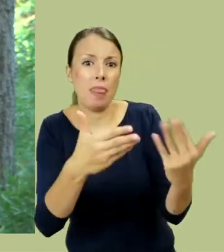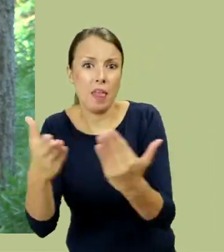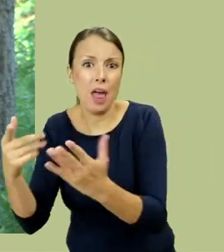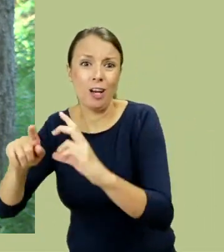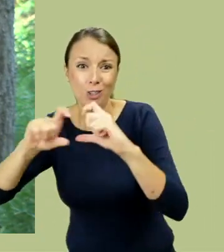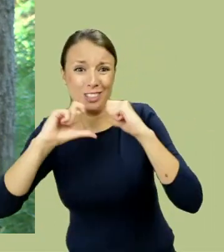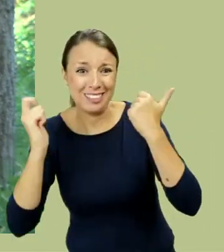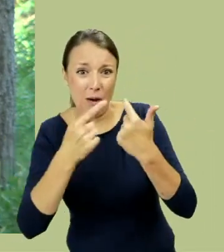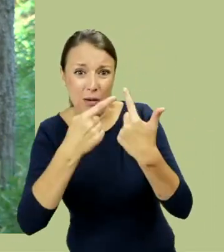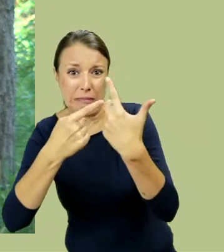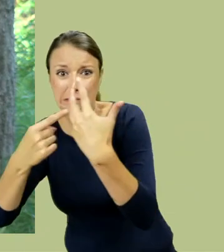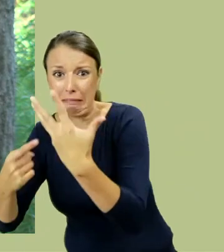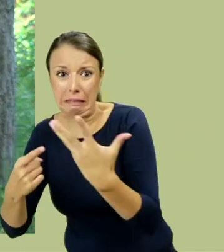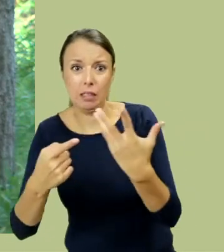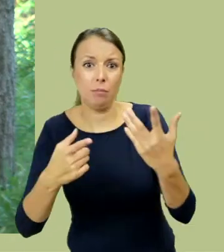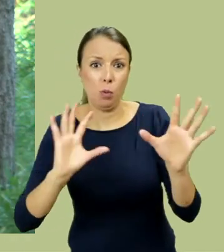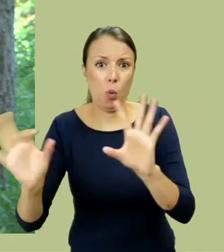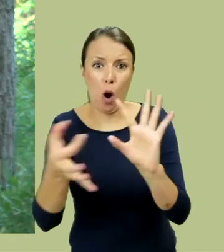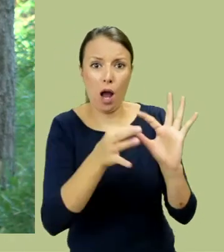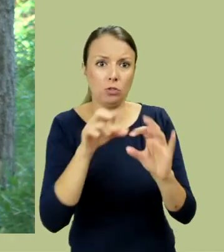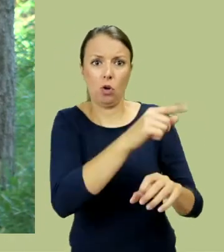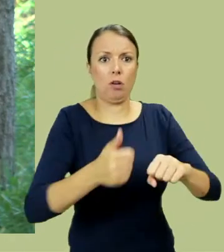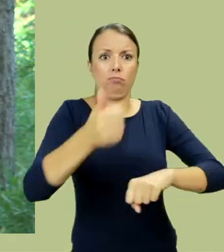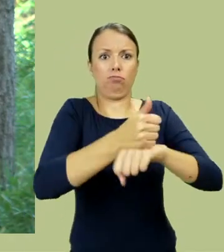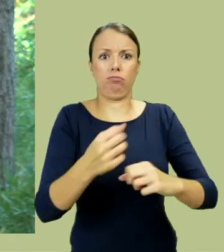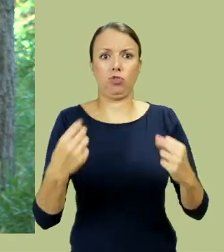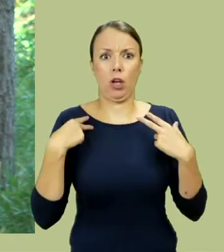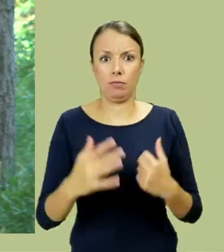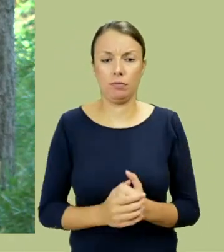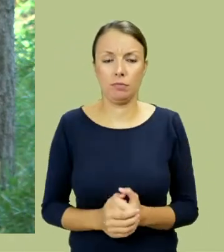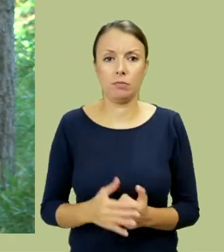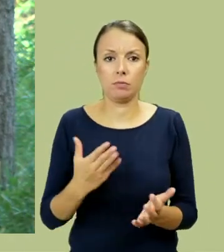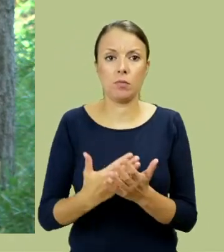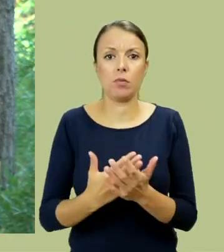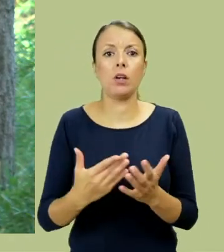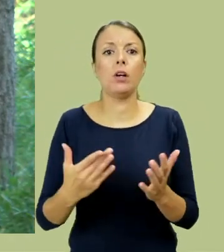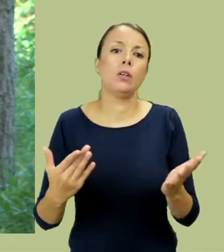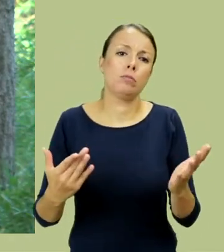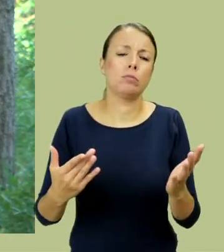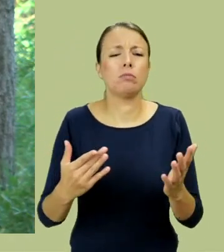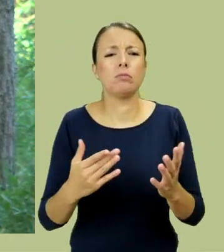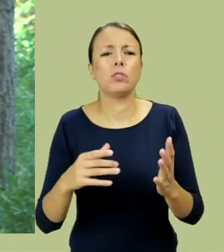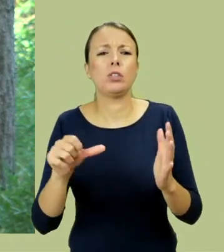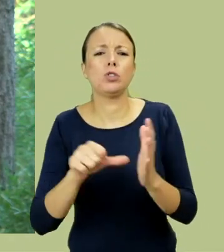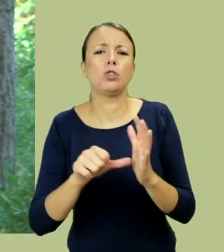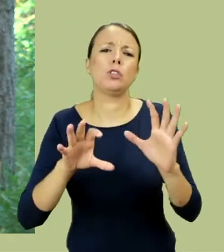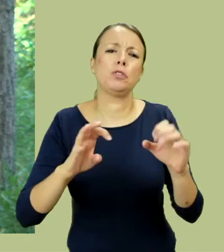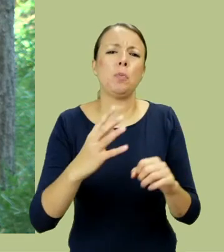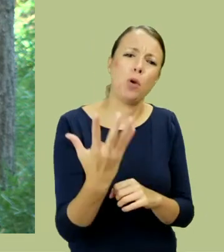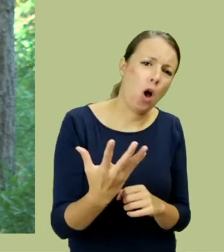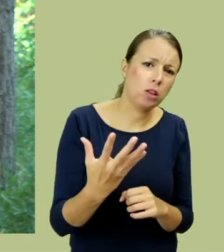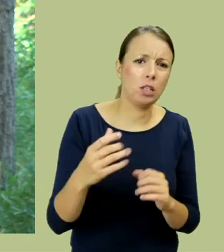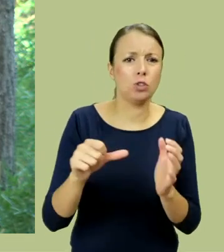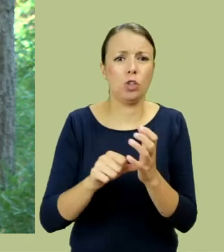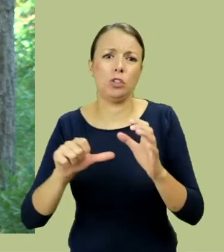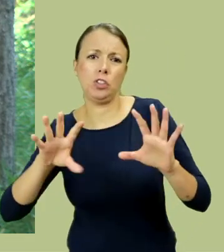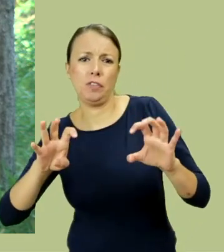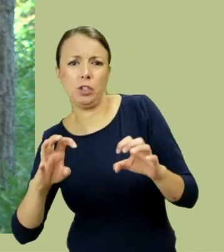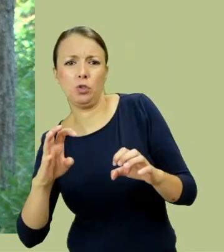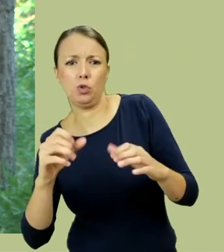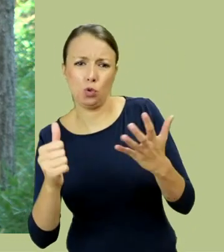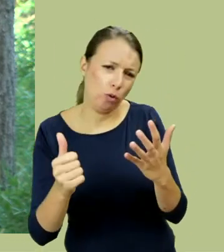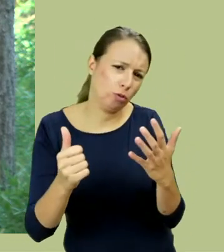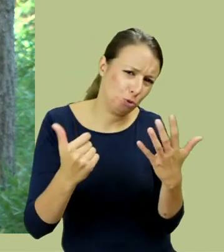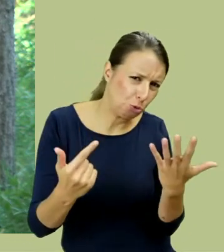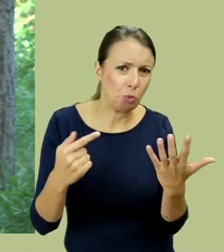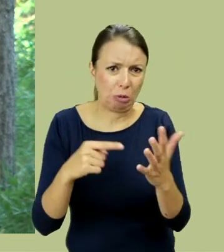mamy lata, pierwszą dziesiątkę lat XX wieku, tak? Tysiąc, powiedzmy sobie, piąty, szósty, siódmy. Wtedy już rzeczywiście